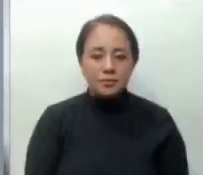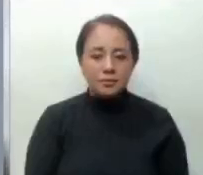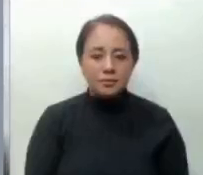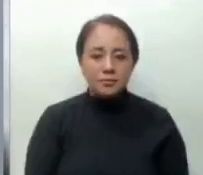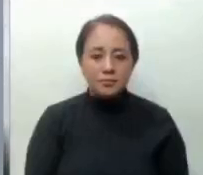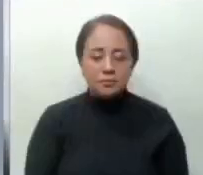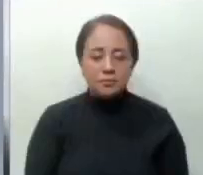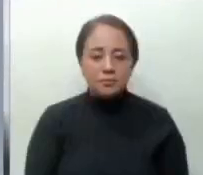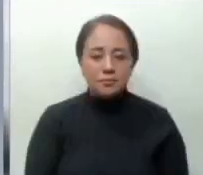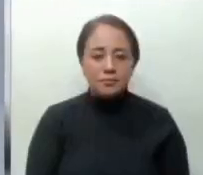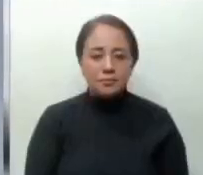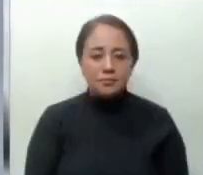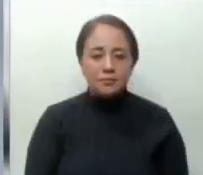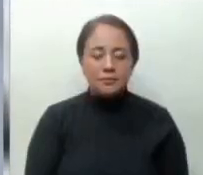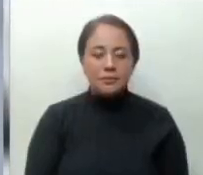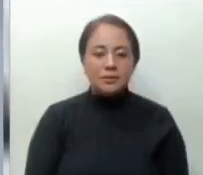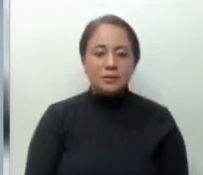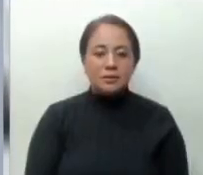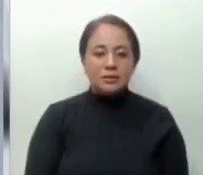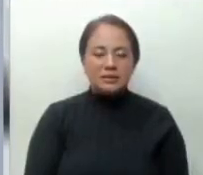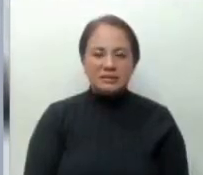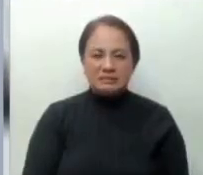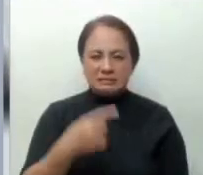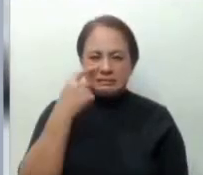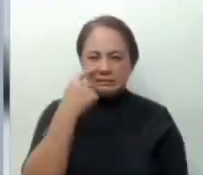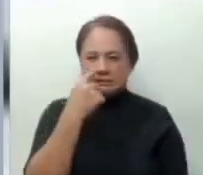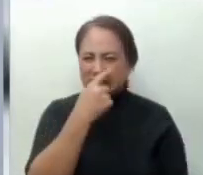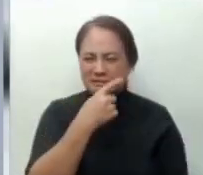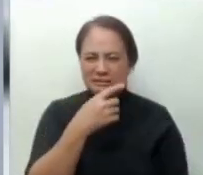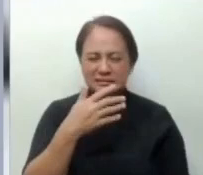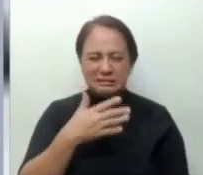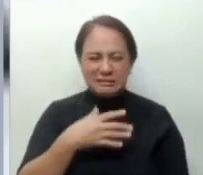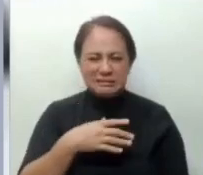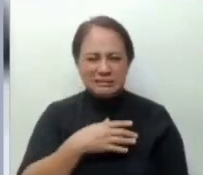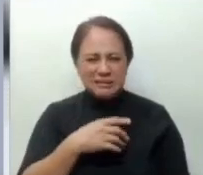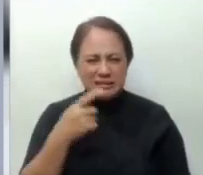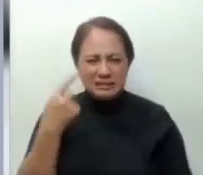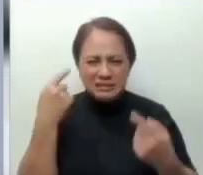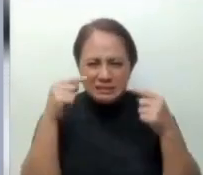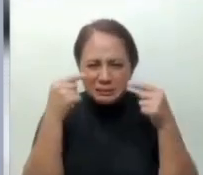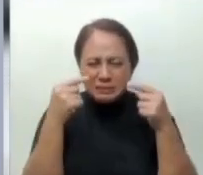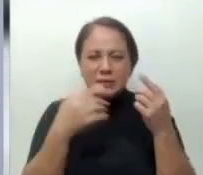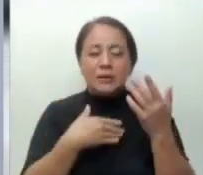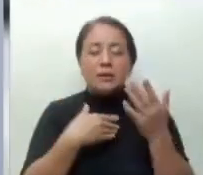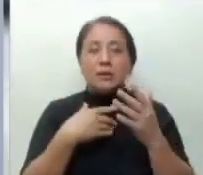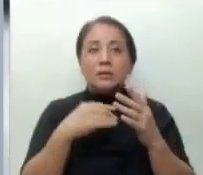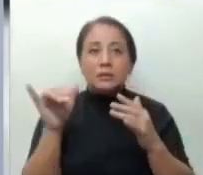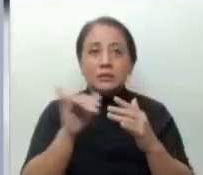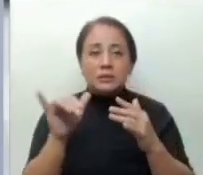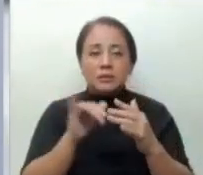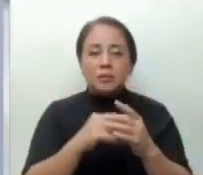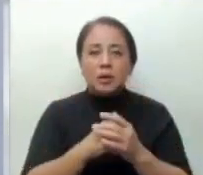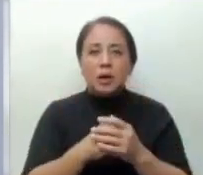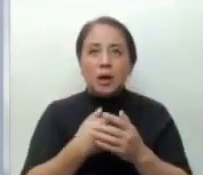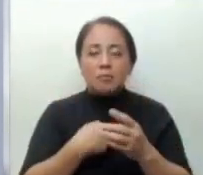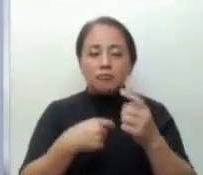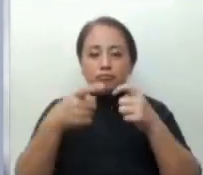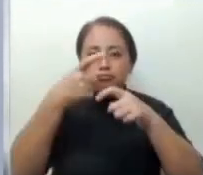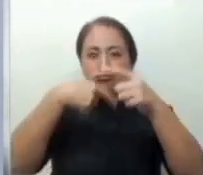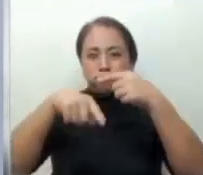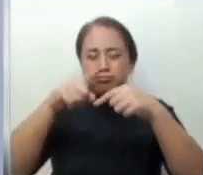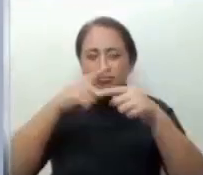Hindi lang masakit sa mata, posible pang literal na makasakit ang mga salasalabat na kable. Sa